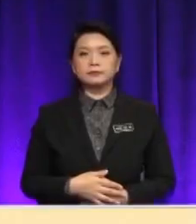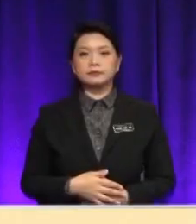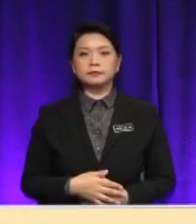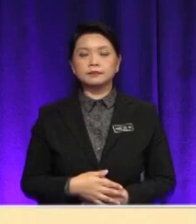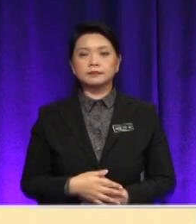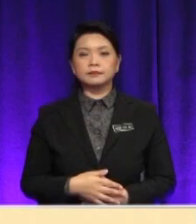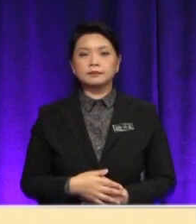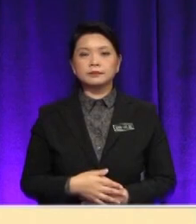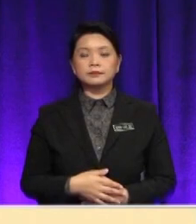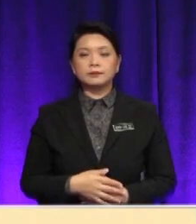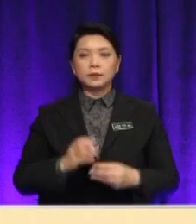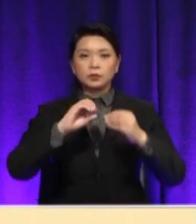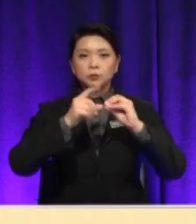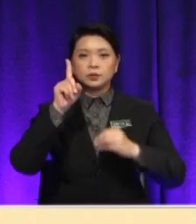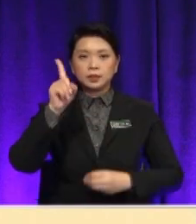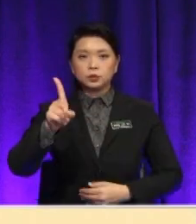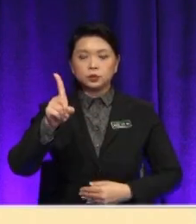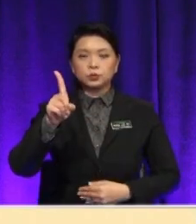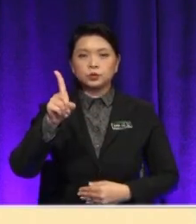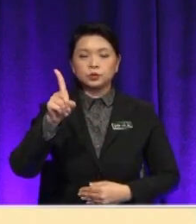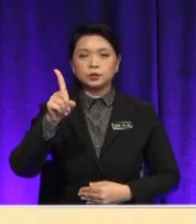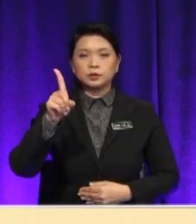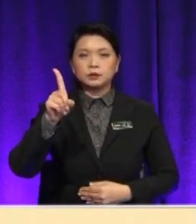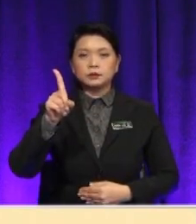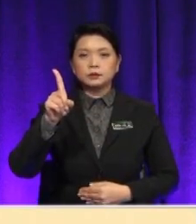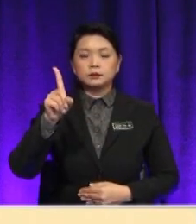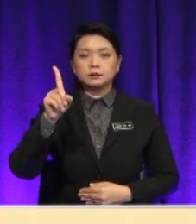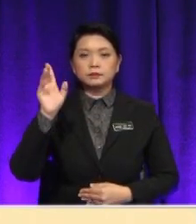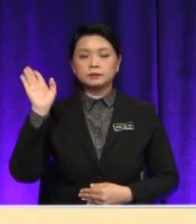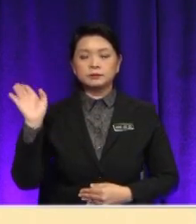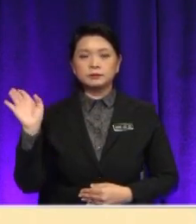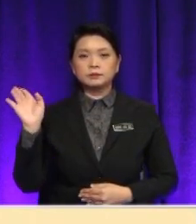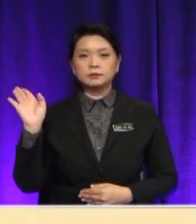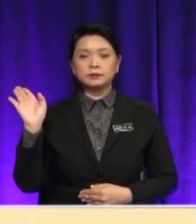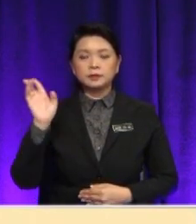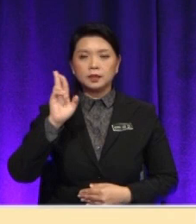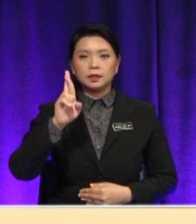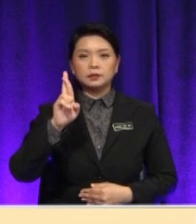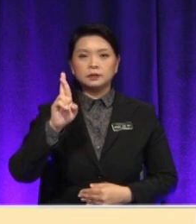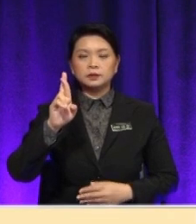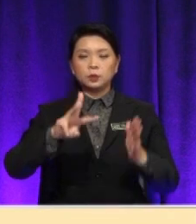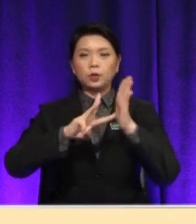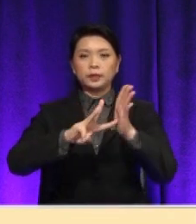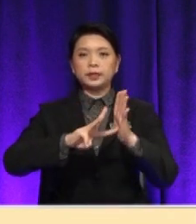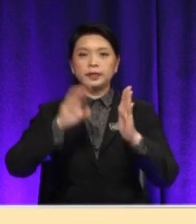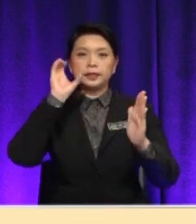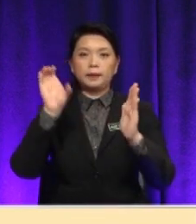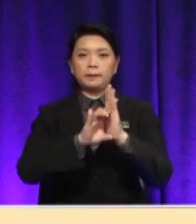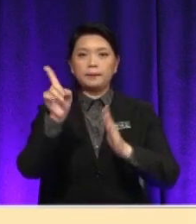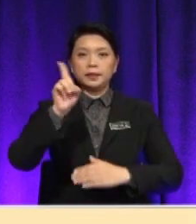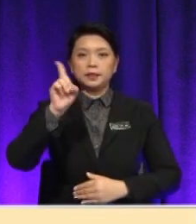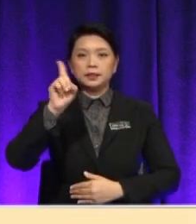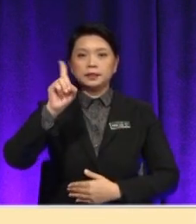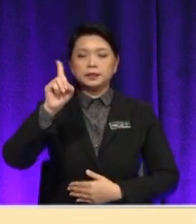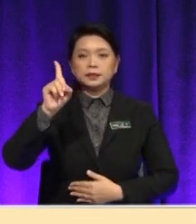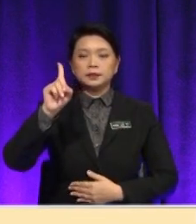Okey, nombor 1 itu, maaf, Chandra. R ni mewakili gambar mana? 1 ke 2,